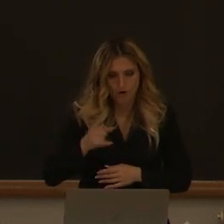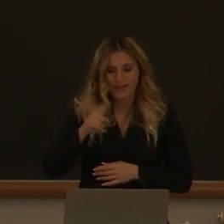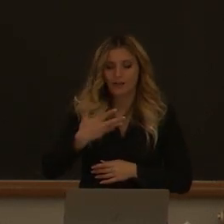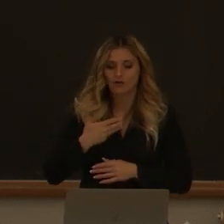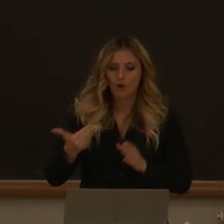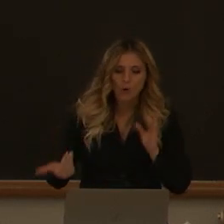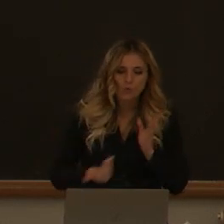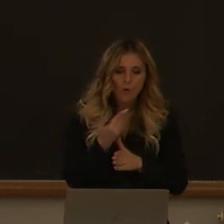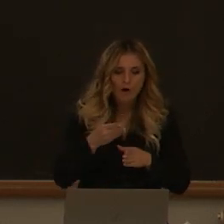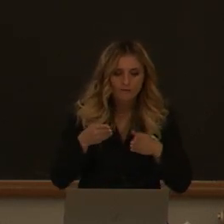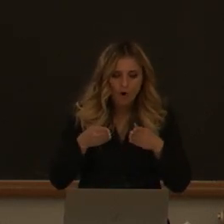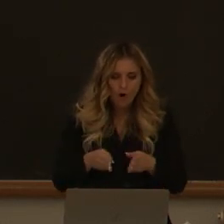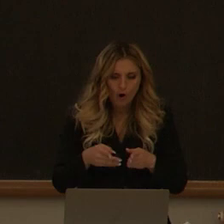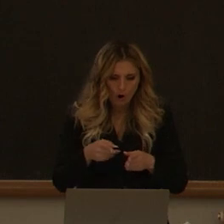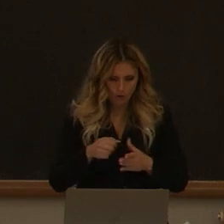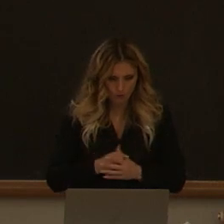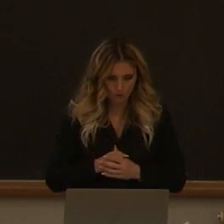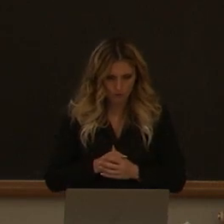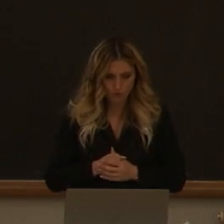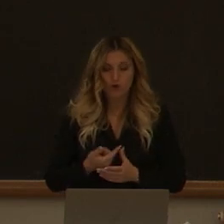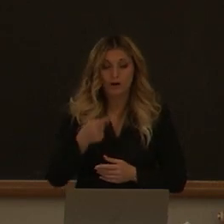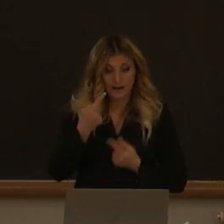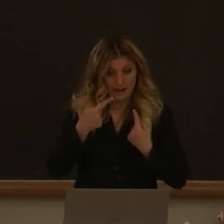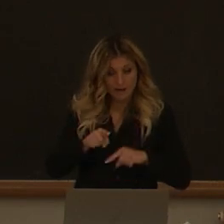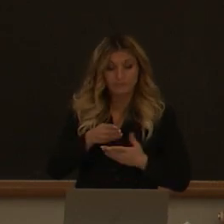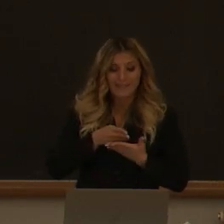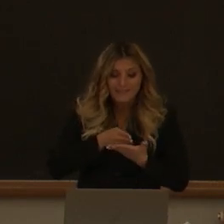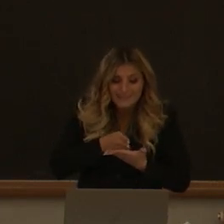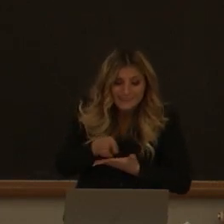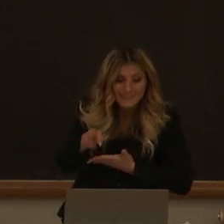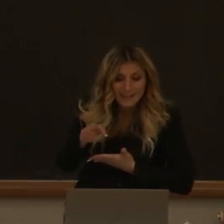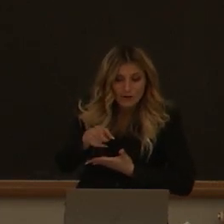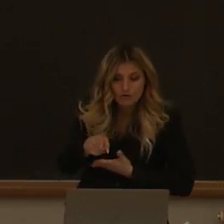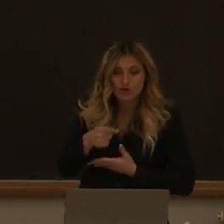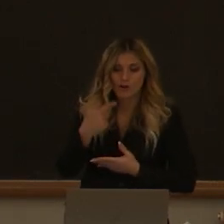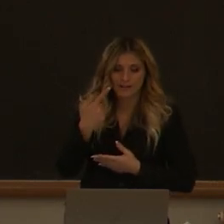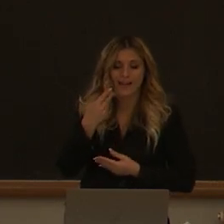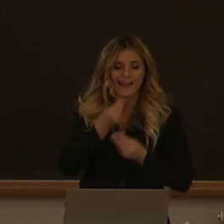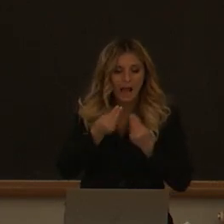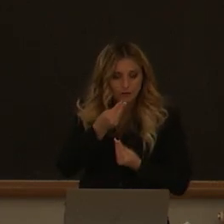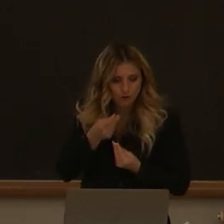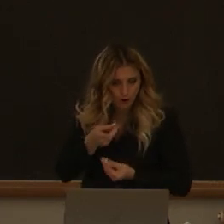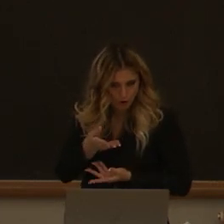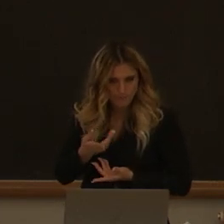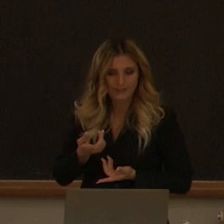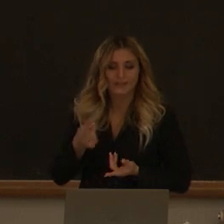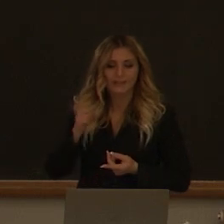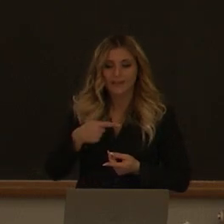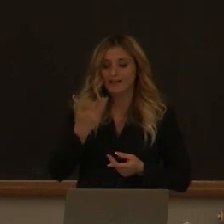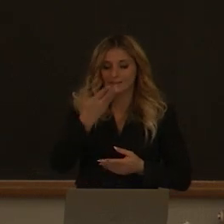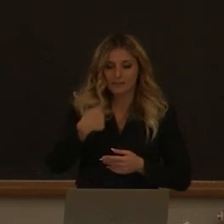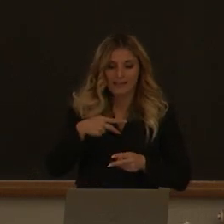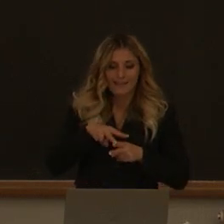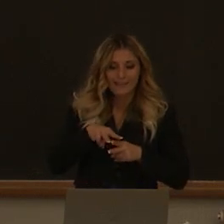di L-Gastr, quindi va nella direzione dell'enogastronomia, diciamo, imprenditori